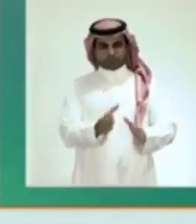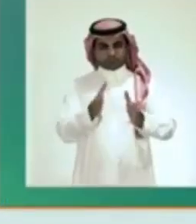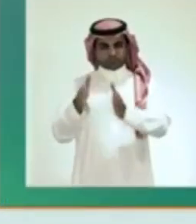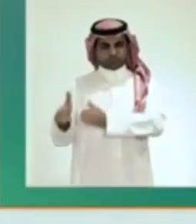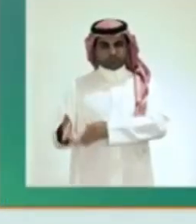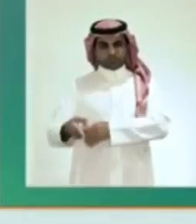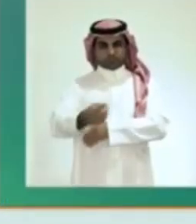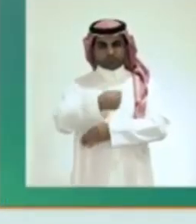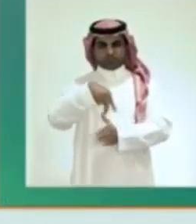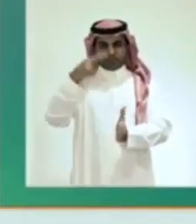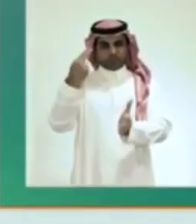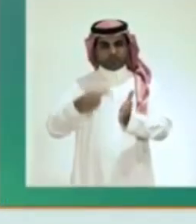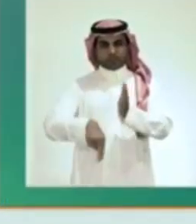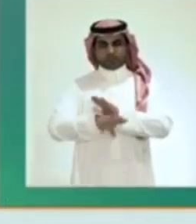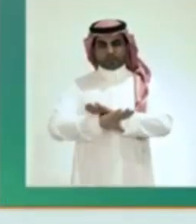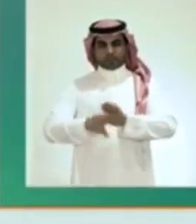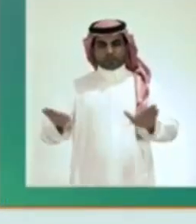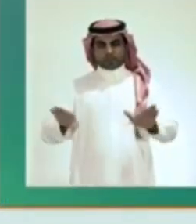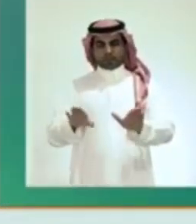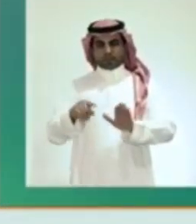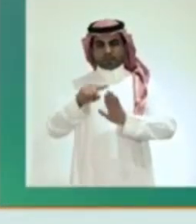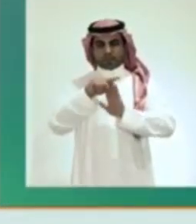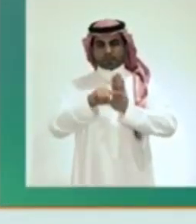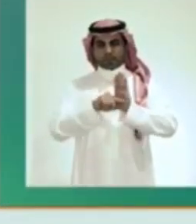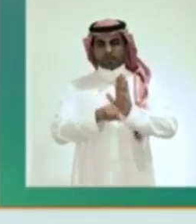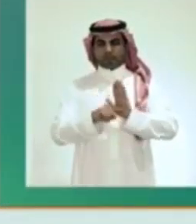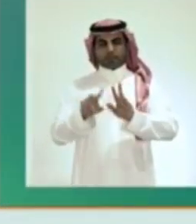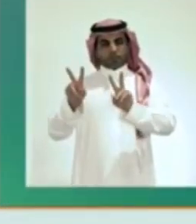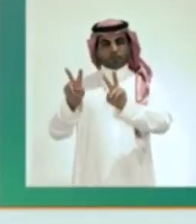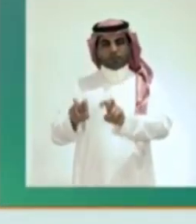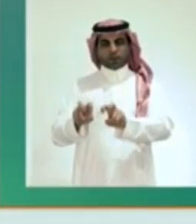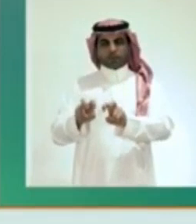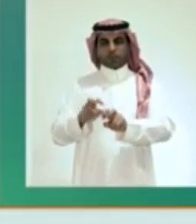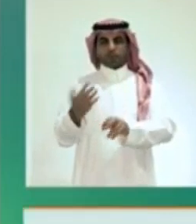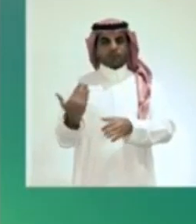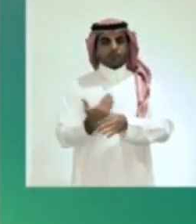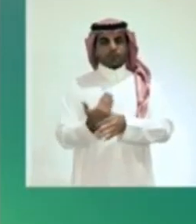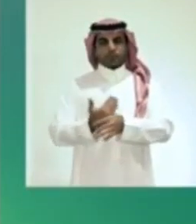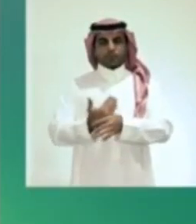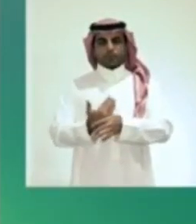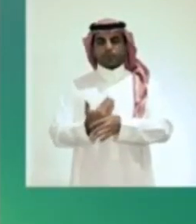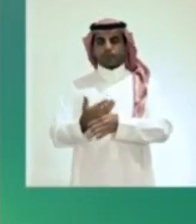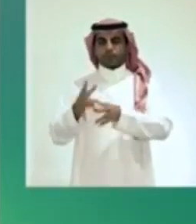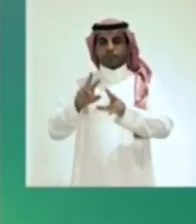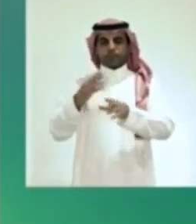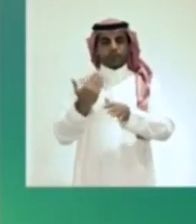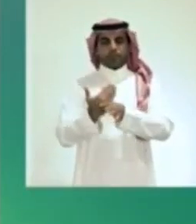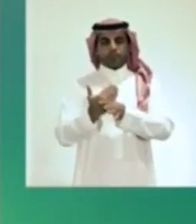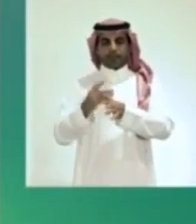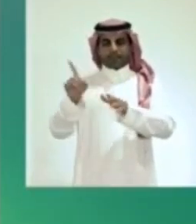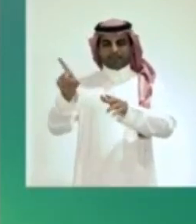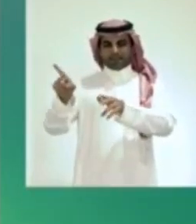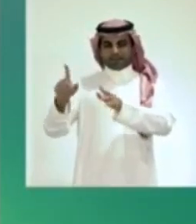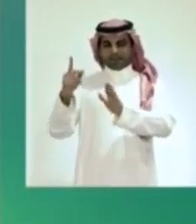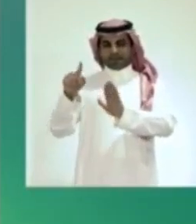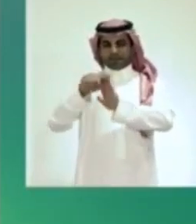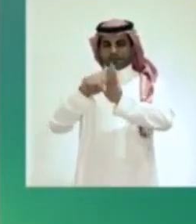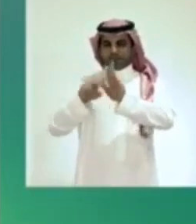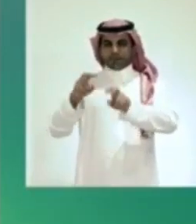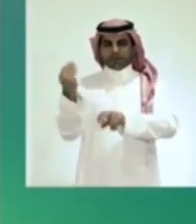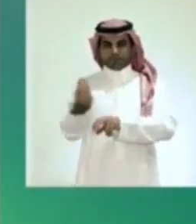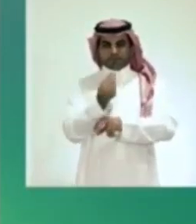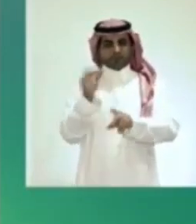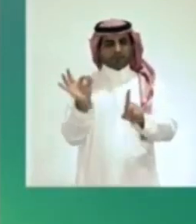نذكر بأن القرار النهائي في هذه التدابير الاحترازية يتوقف دائما على مستوى التزامنا بالعزل الصحي